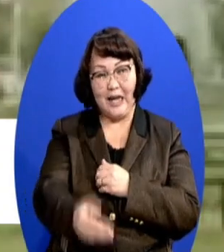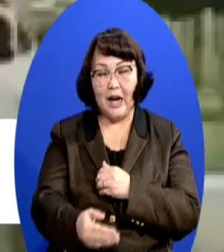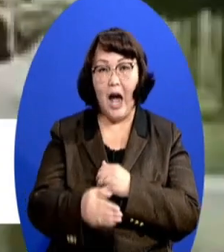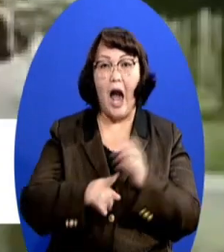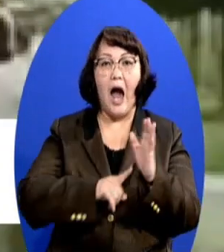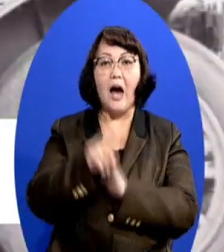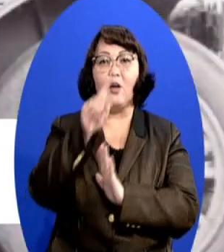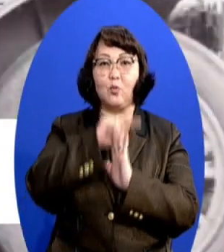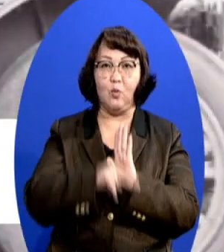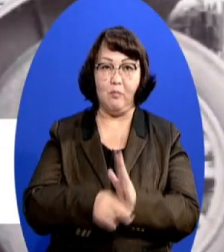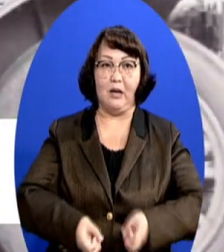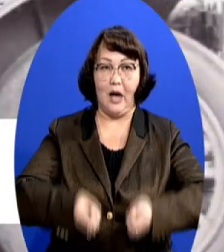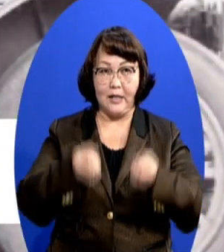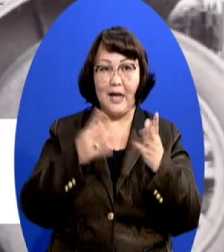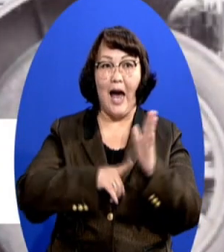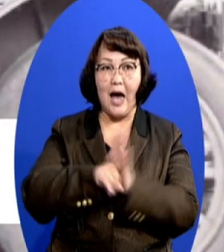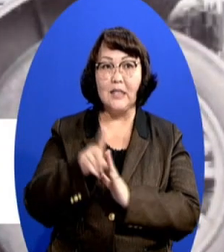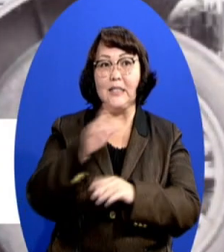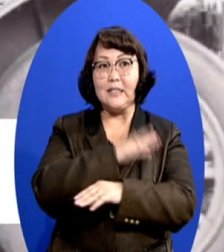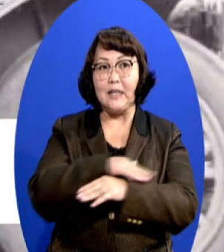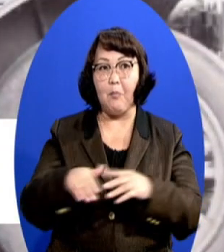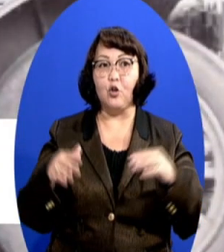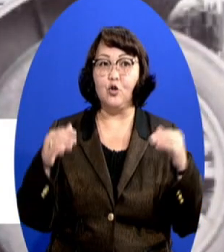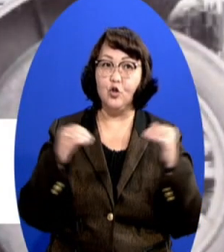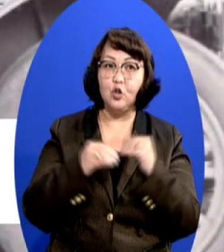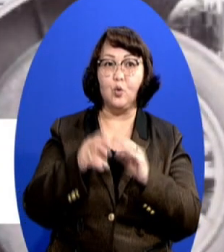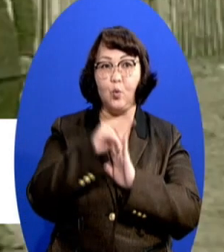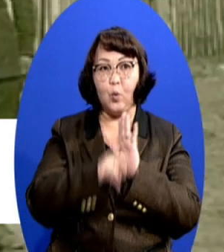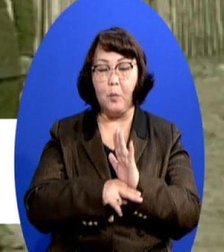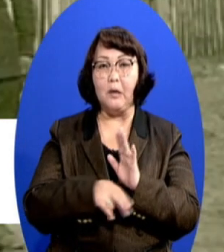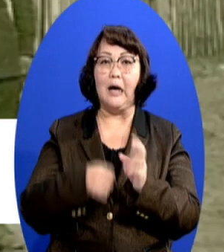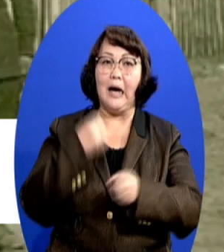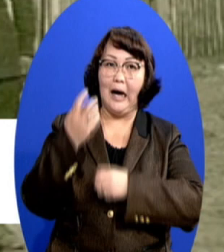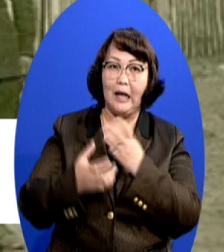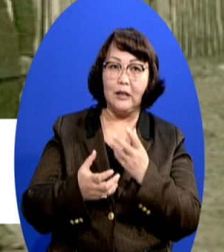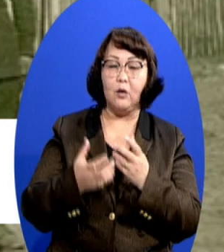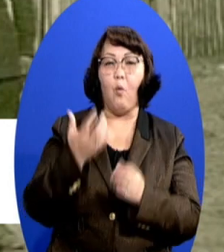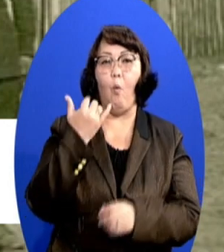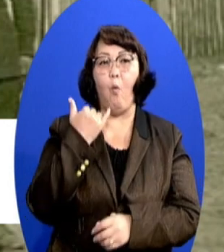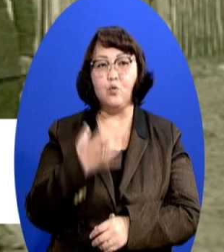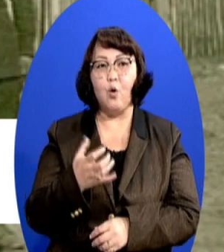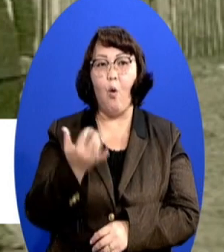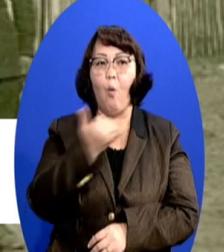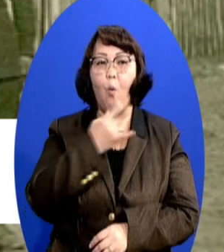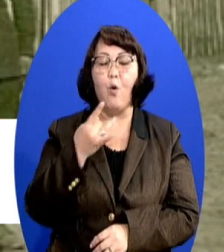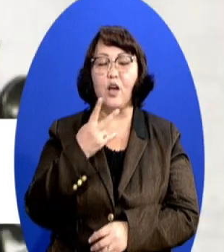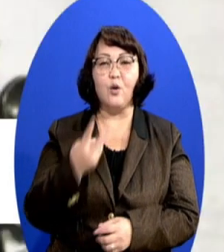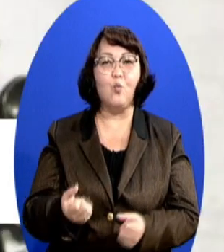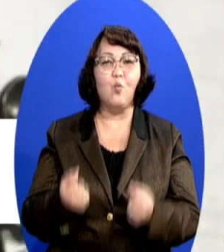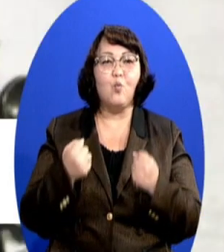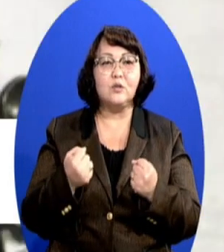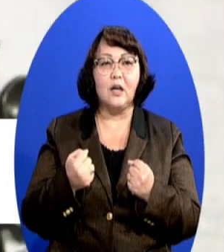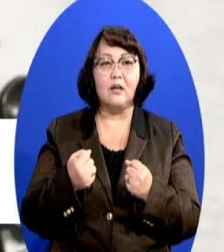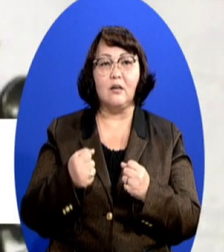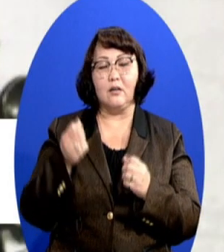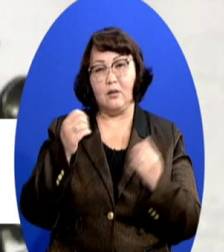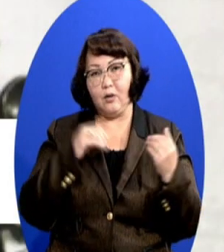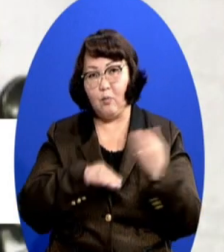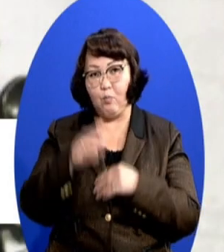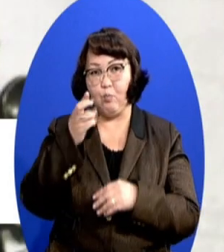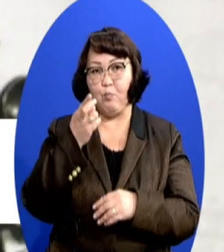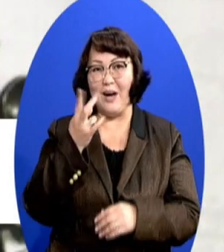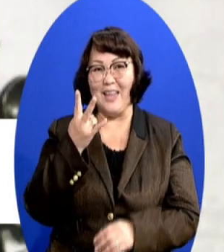анхны дүрэм гарчээ. Анхны замын хөдөлгөөний дүрэм аливаа гал усны уурын хүчээр явах тэрэг зэргийг бүгд найрамдах Монгол ард улсын хязгаарын